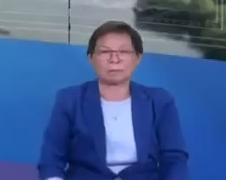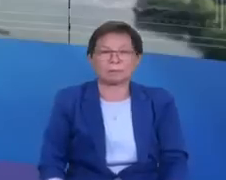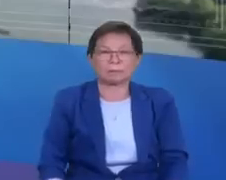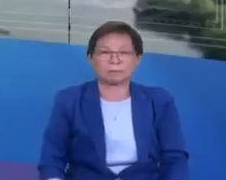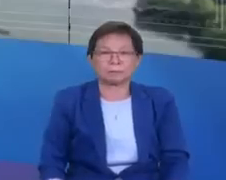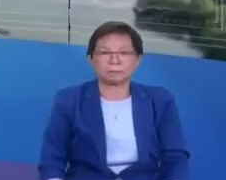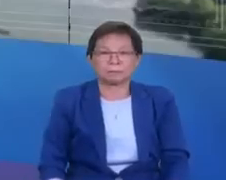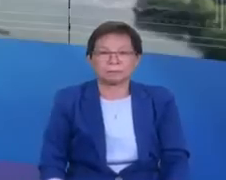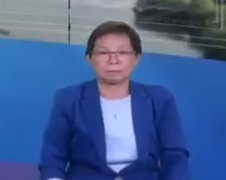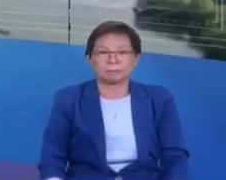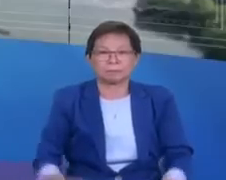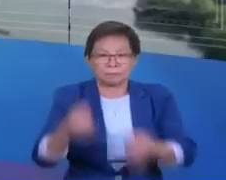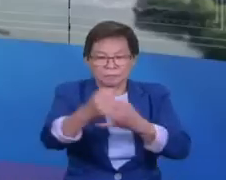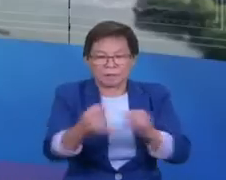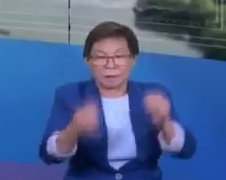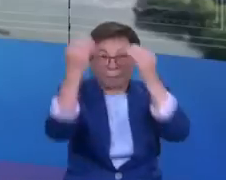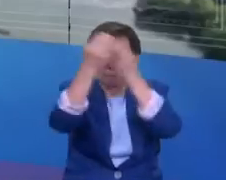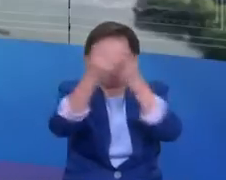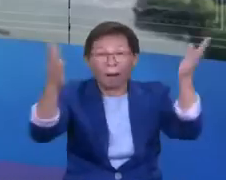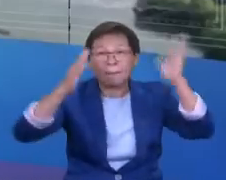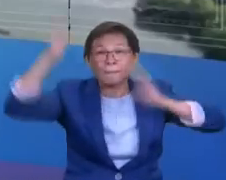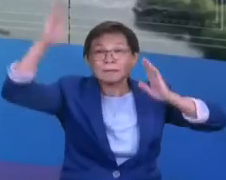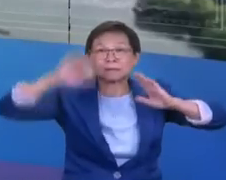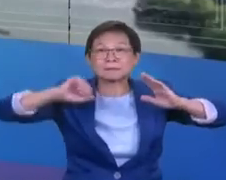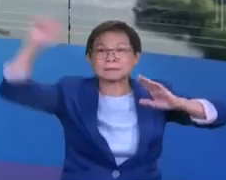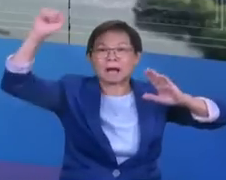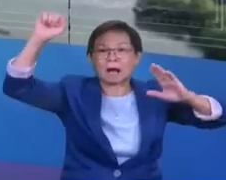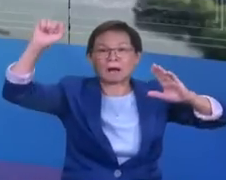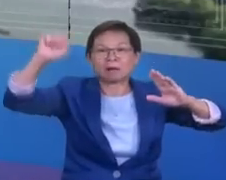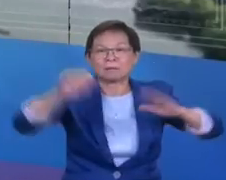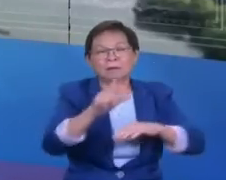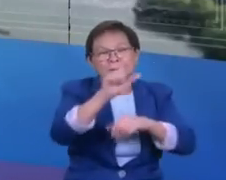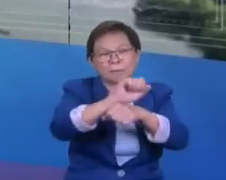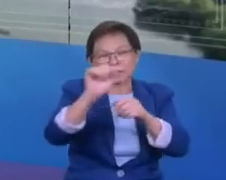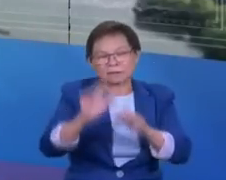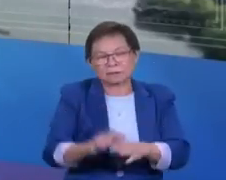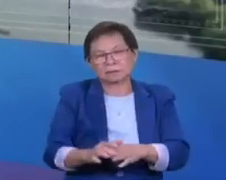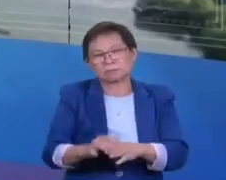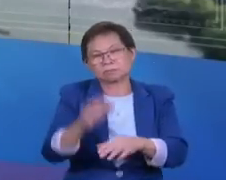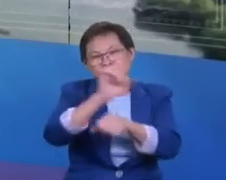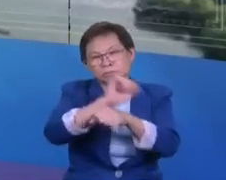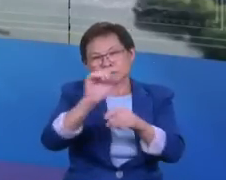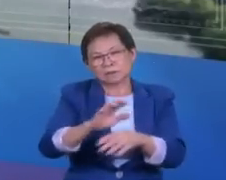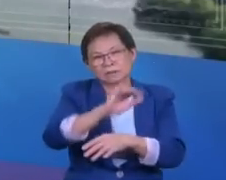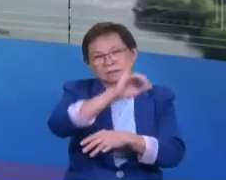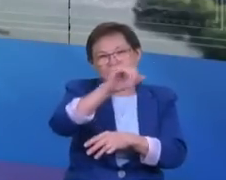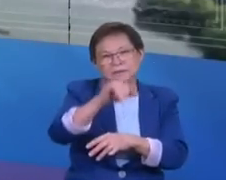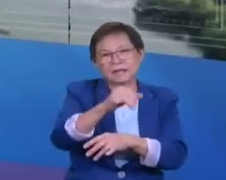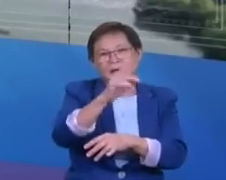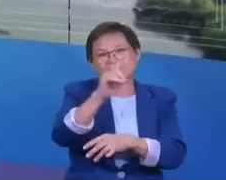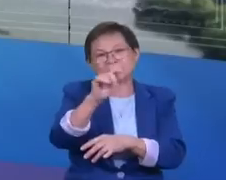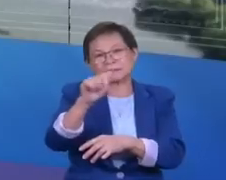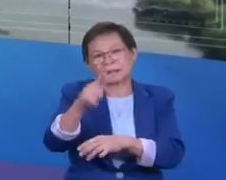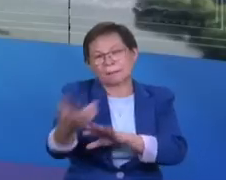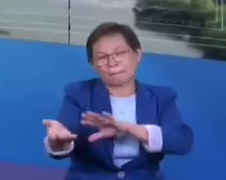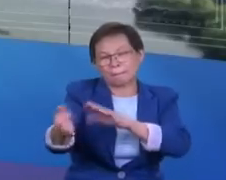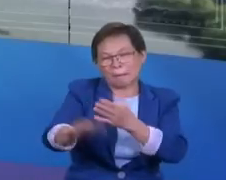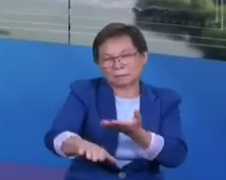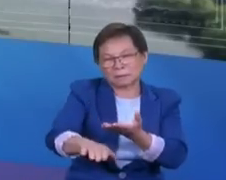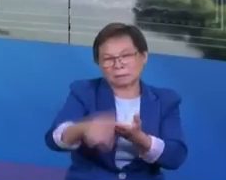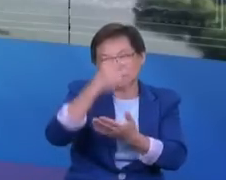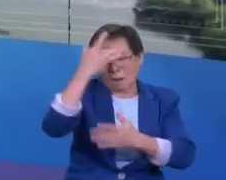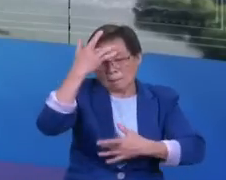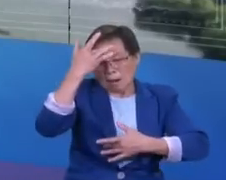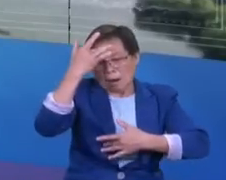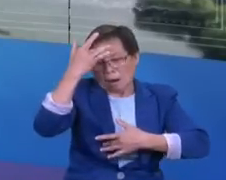FC jabatan penyiaran Malaysia Sabah kehilangan seorang kakitangan jaital Mudin yang meninggal akibat komplikasi